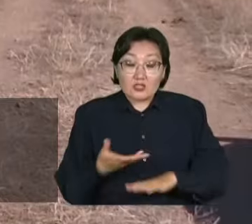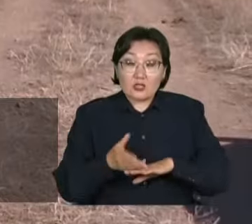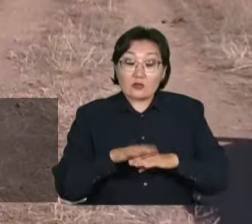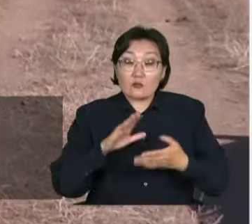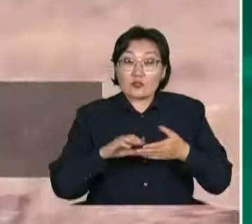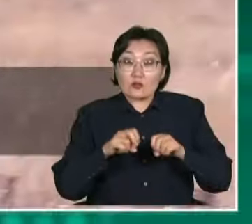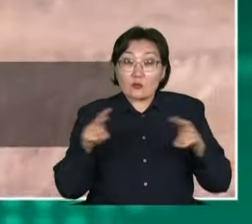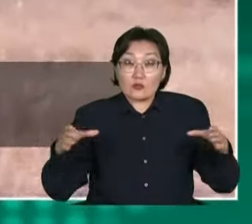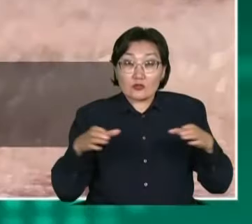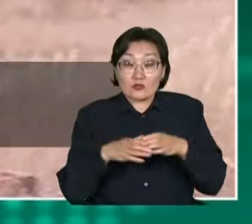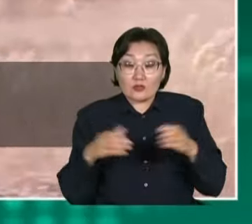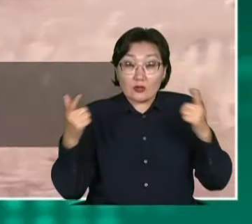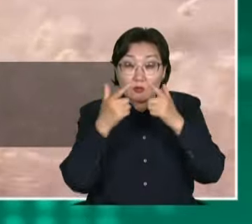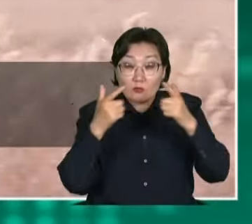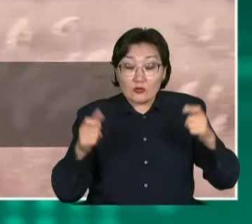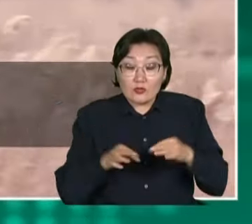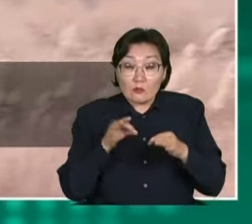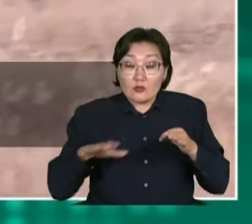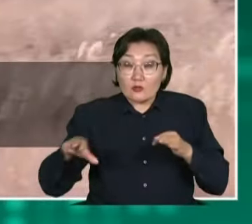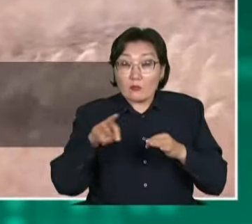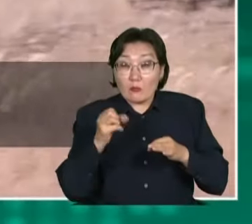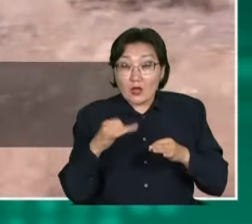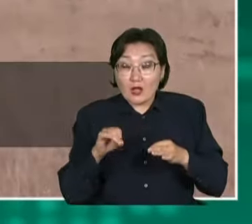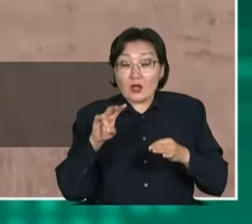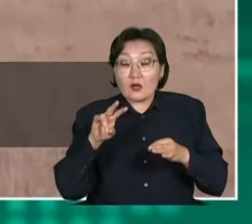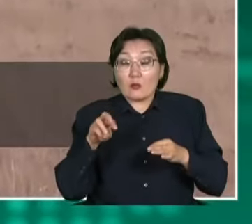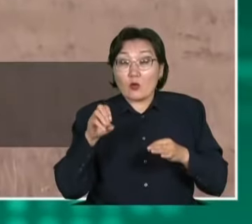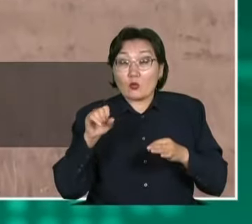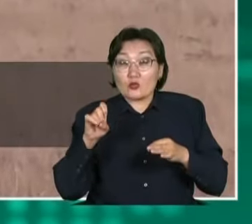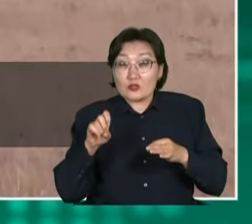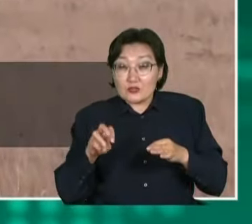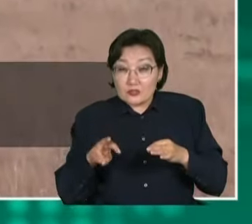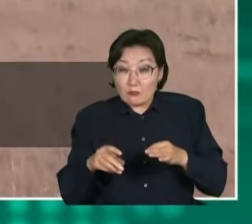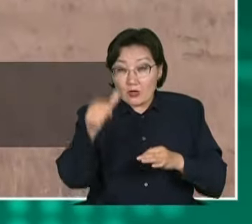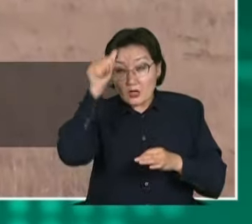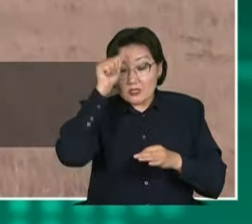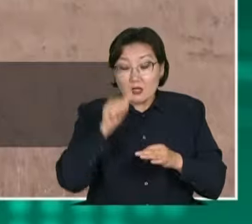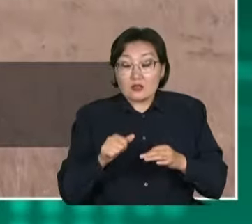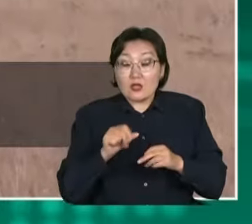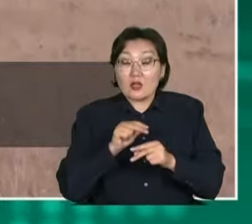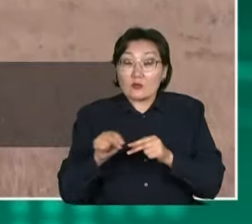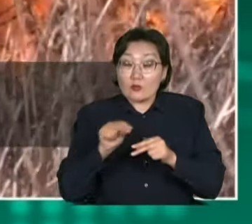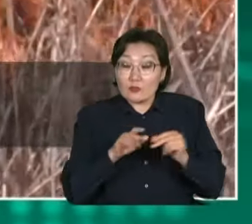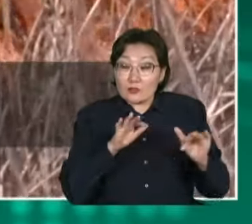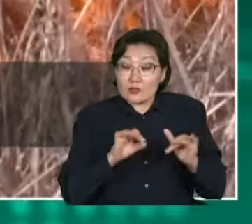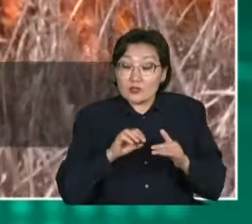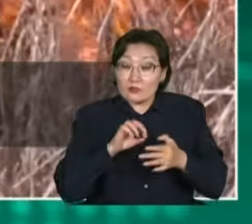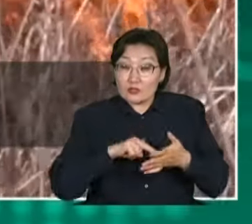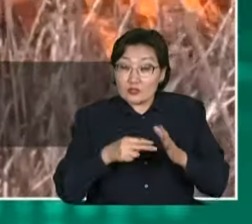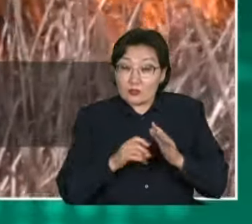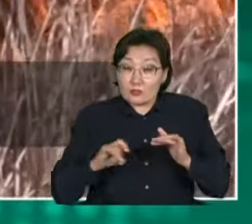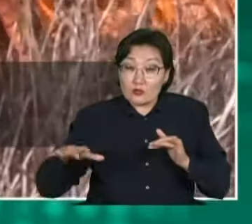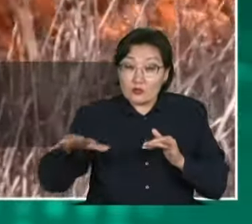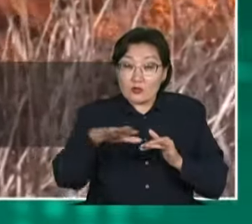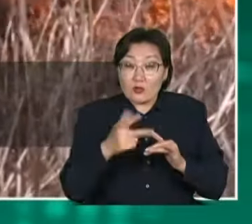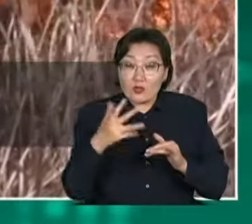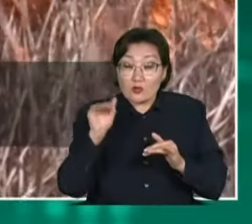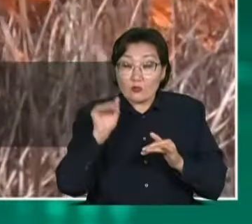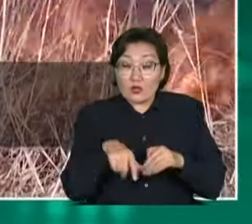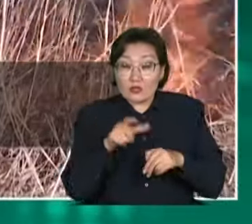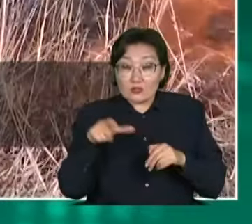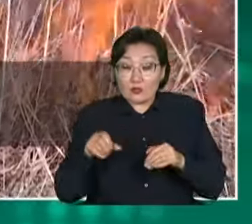Төтеншеліктер дабылынан соң өңірлерде мамыр маусым айларында профилактикалық іс-шаралар жоспарланған. Бұл жұмысқа республика бойынша 50 мың адам